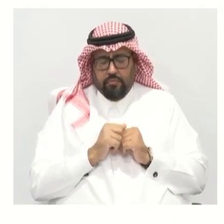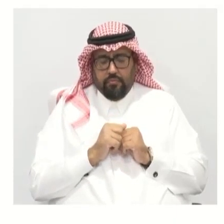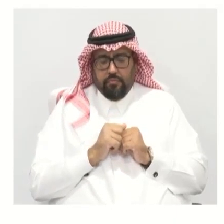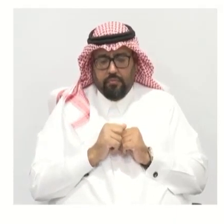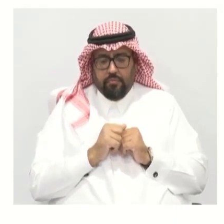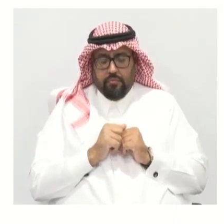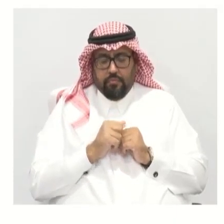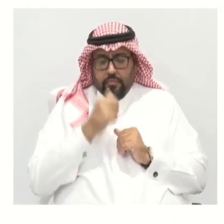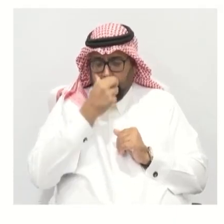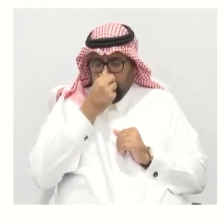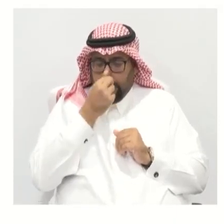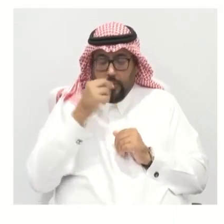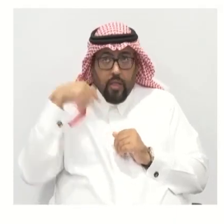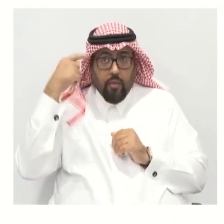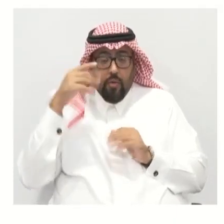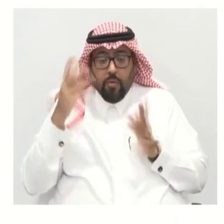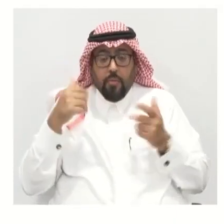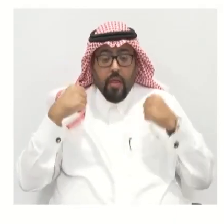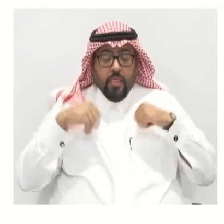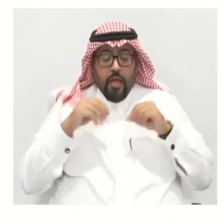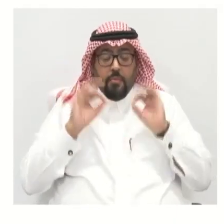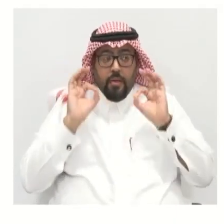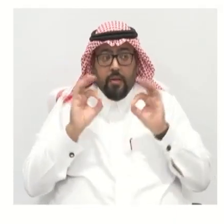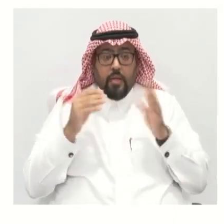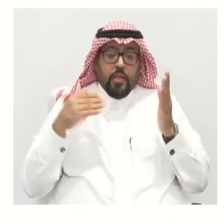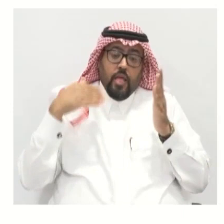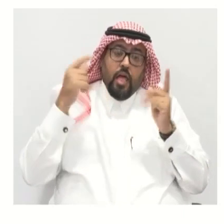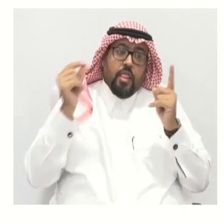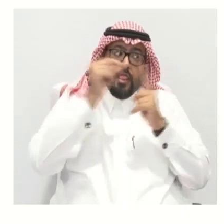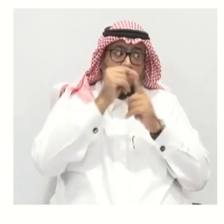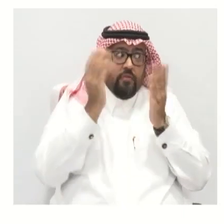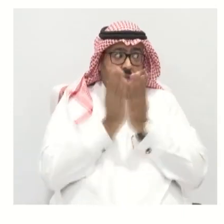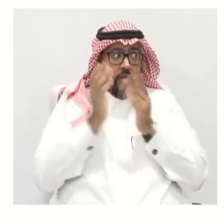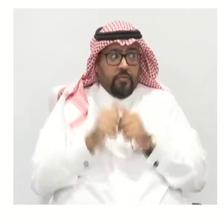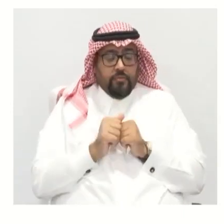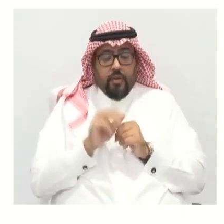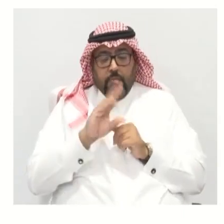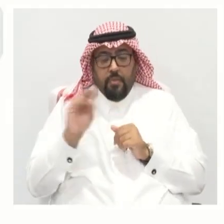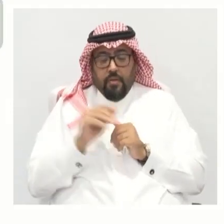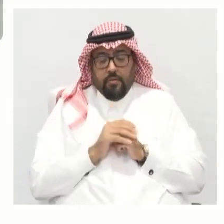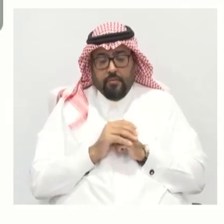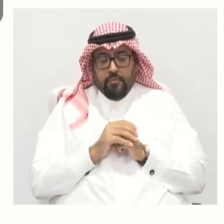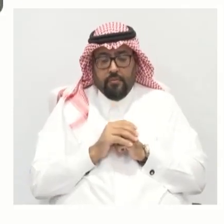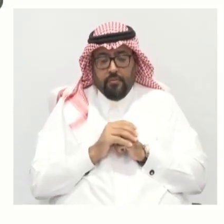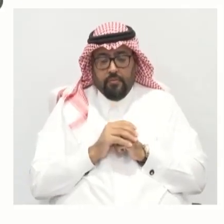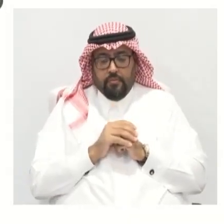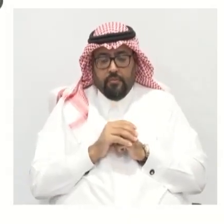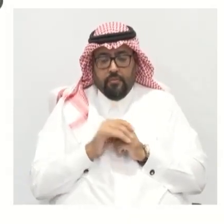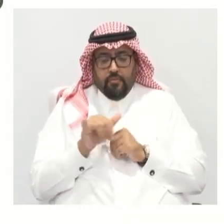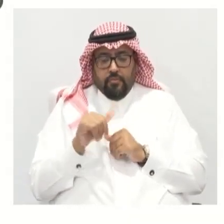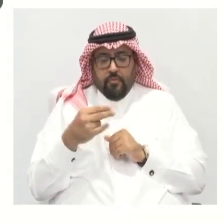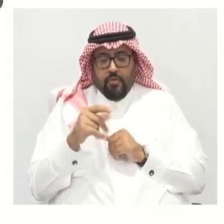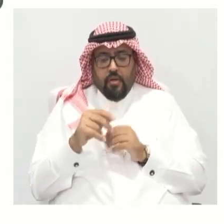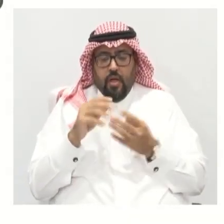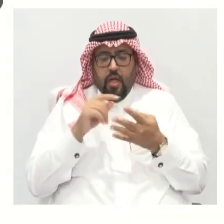822 يتوقع من الطالب او الطالبه ان يحقق اهداف الدرس مثل ماذا نعم ان